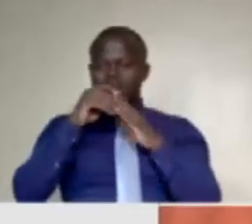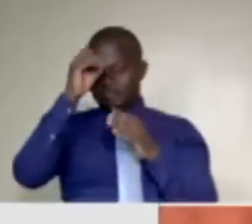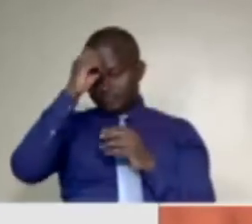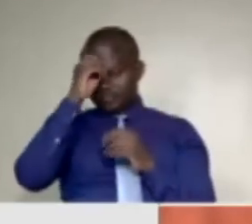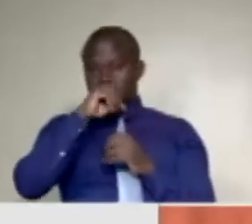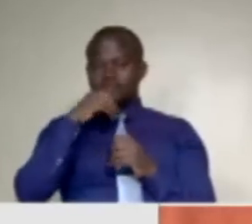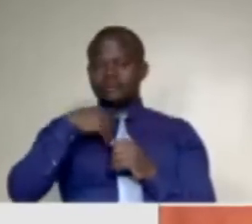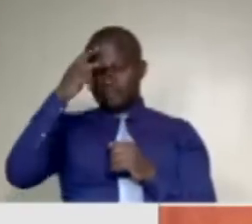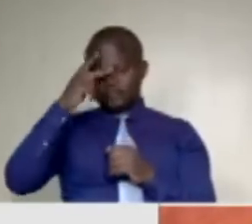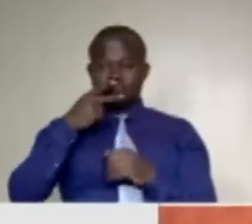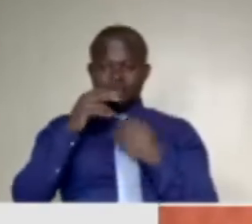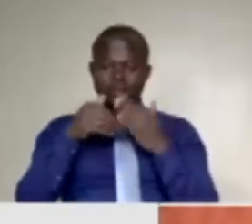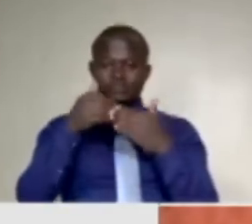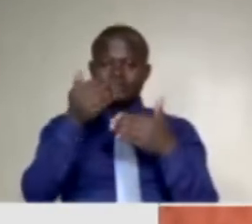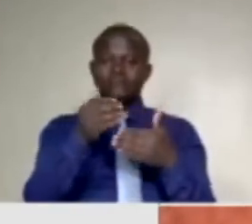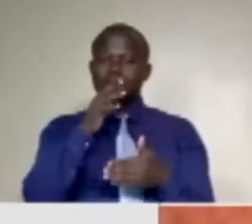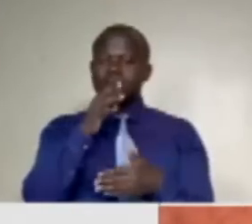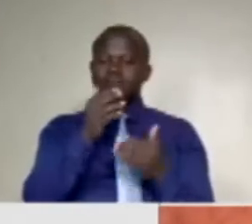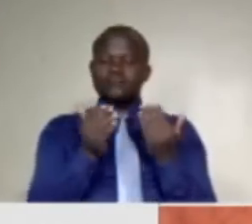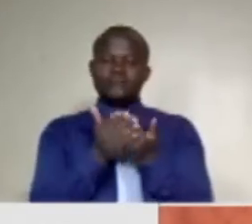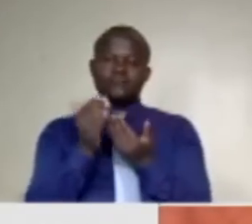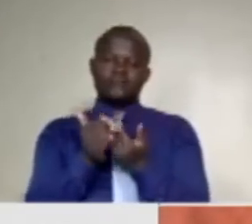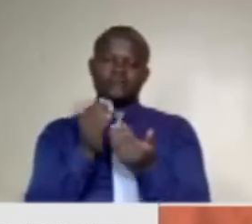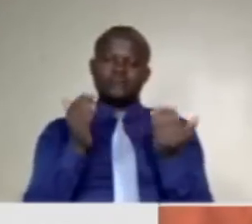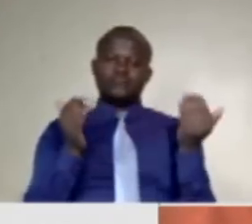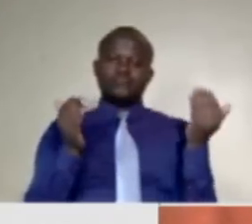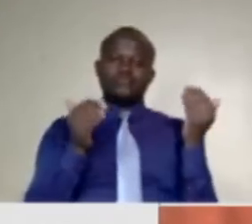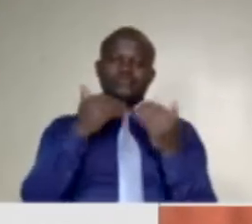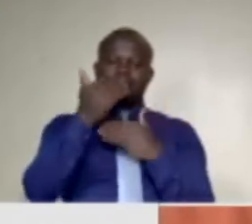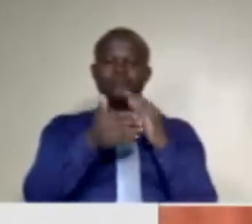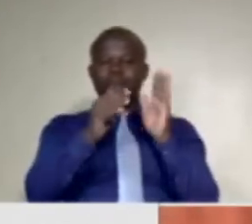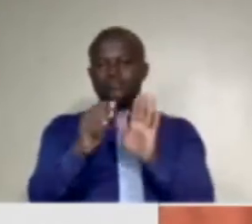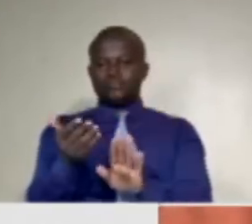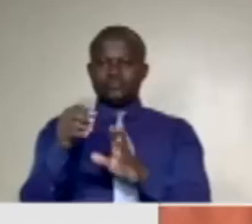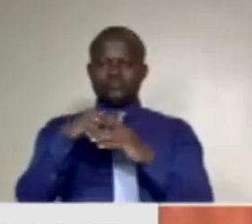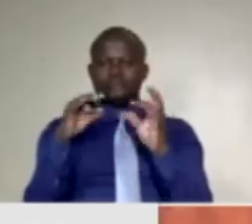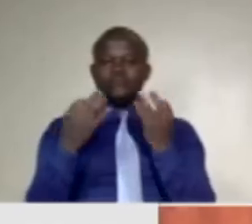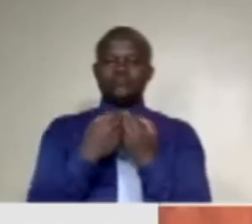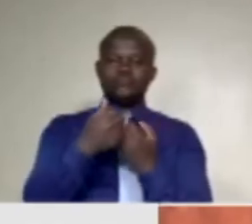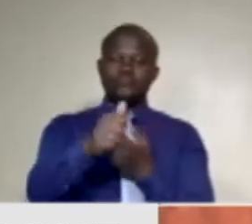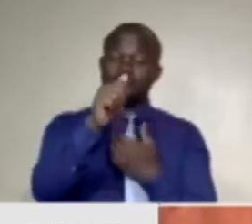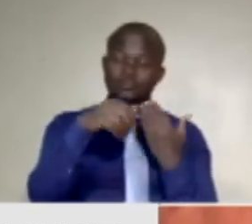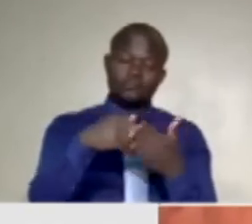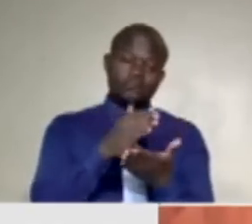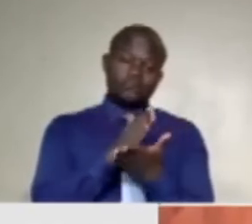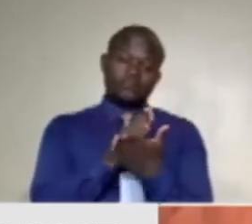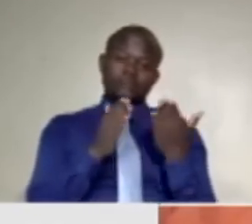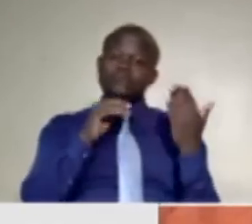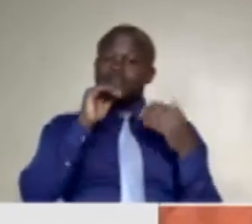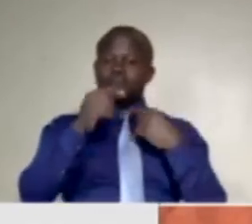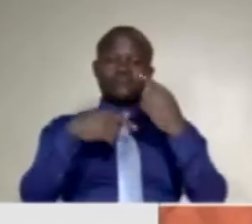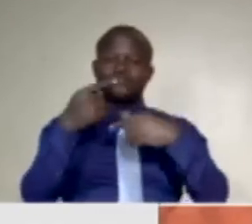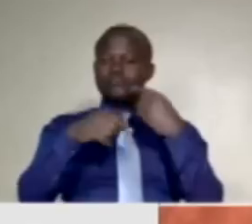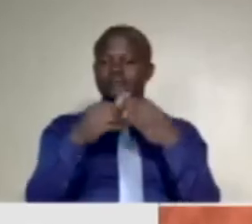ababyeyi, mu mama wanderaga aza kwitaba Imana umuryango wenyine ubwo si